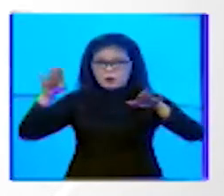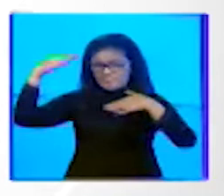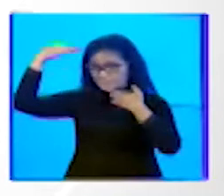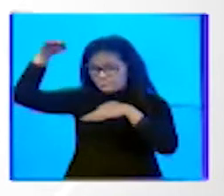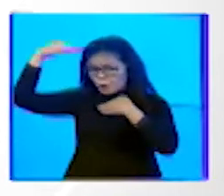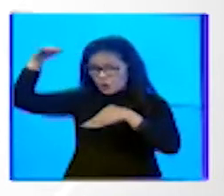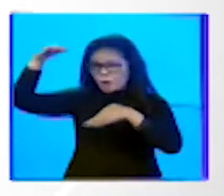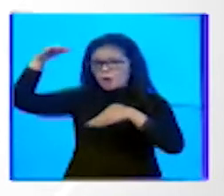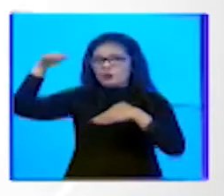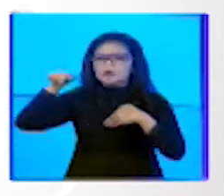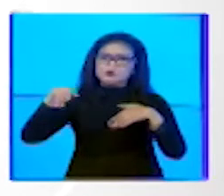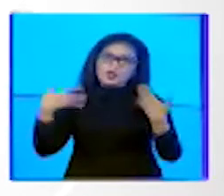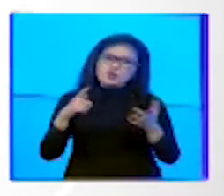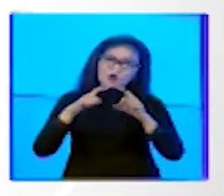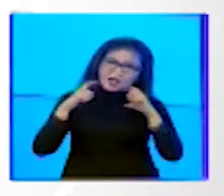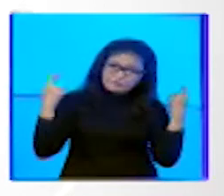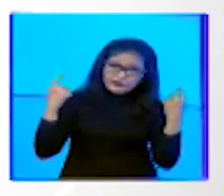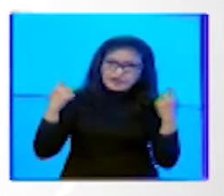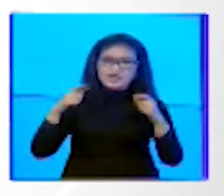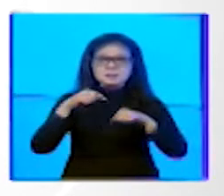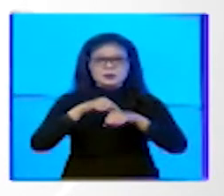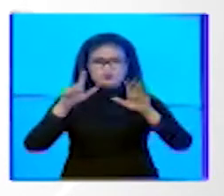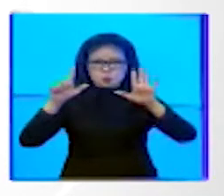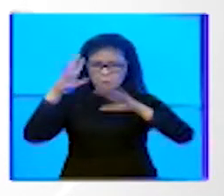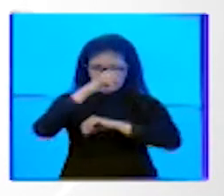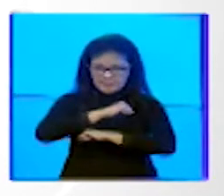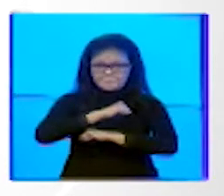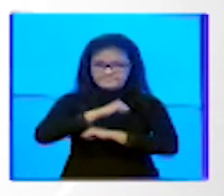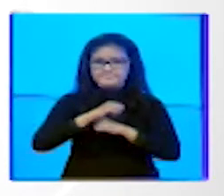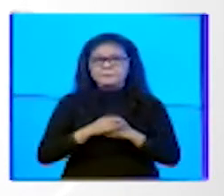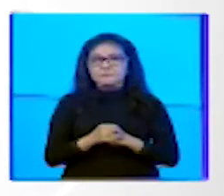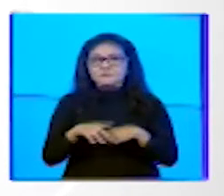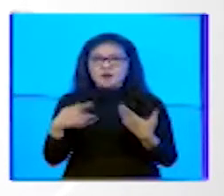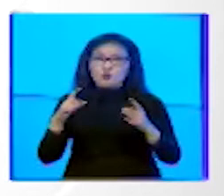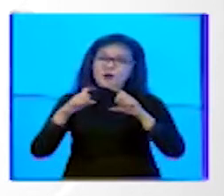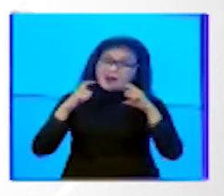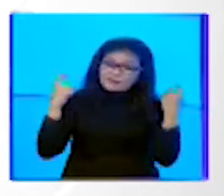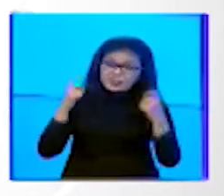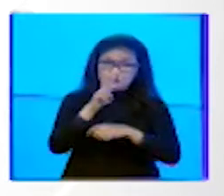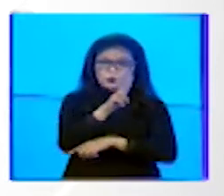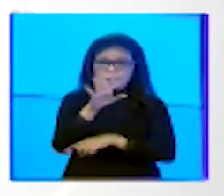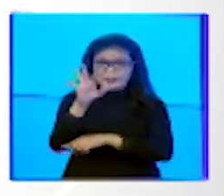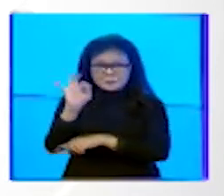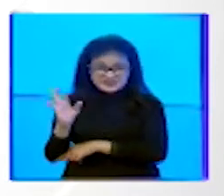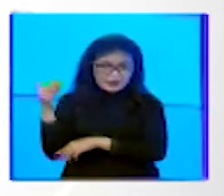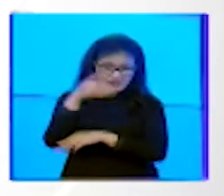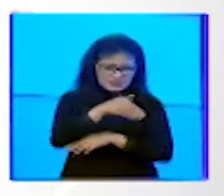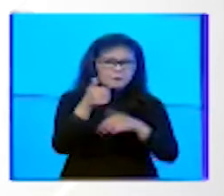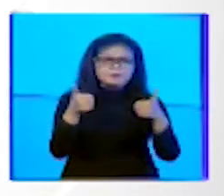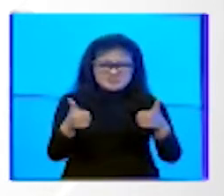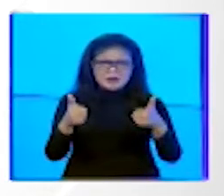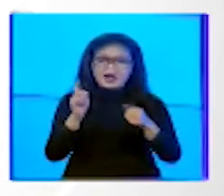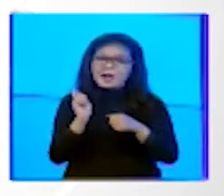seperti mal hingga jam 19 waktu Indonesia Barat. Untuk restoran, 25% dan layanan pesan antar bisa tetap